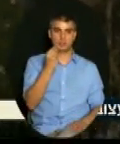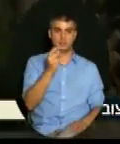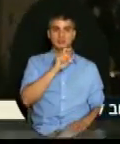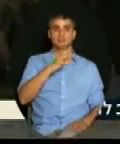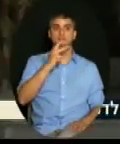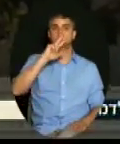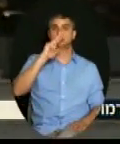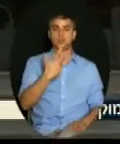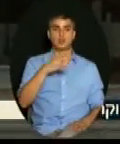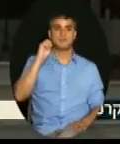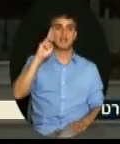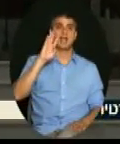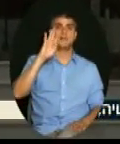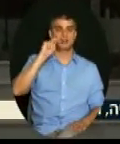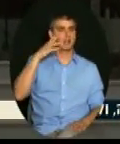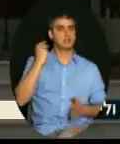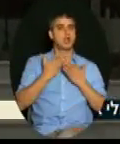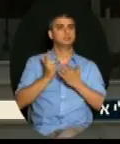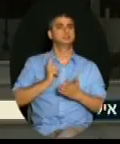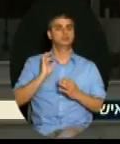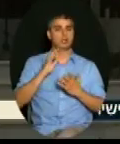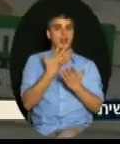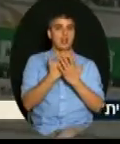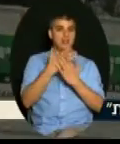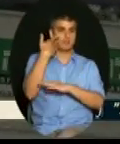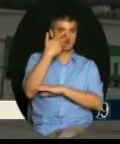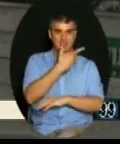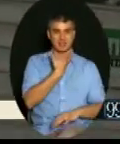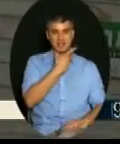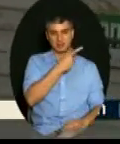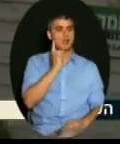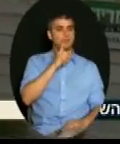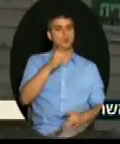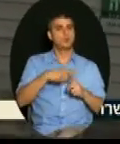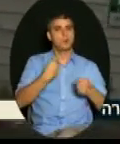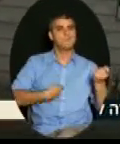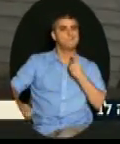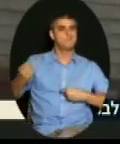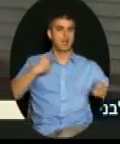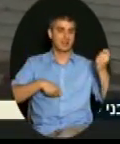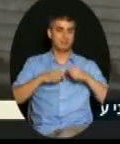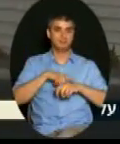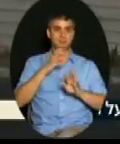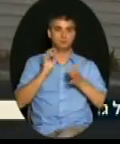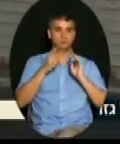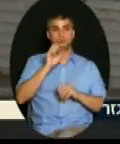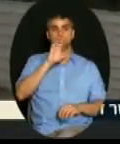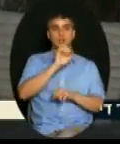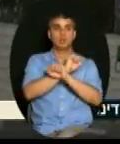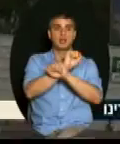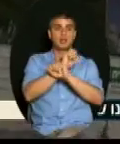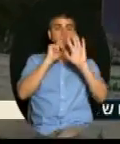נאשם מספר 3, מאיר רבין, היה עוזרו האישי של עד המדינה, האיש שכונה מחר במהלך המשפט. הוא נשלח